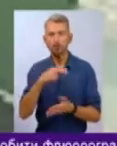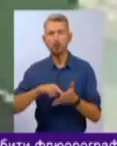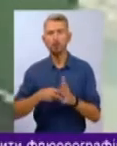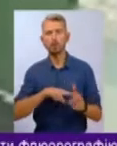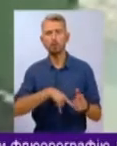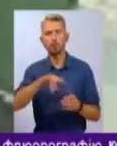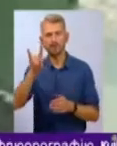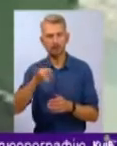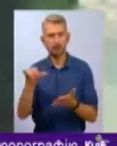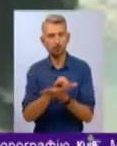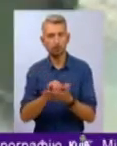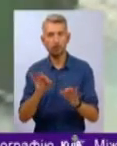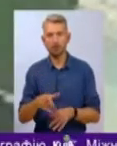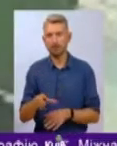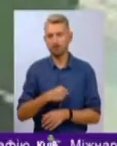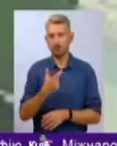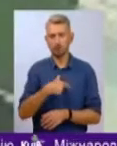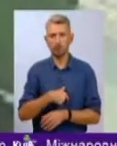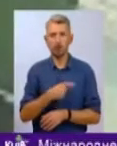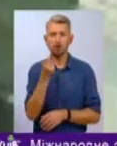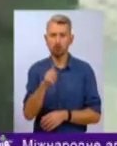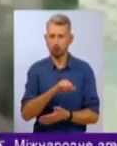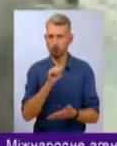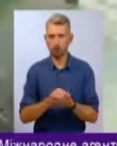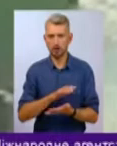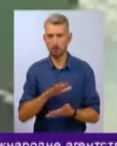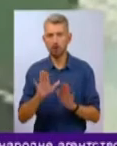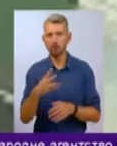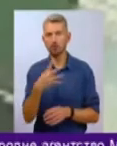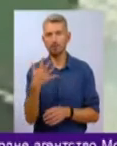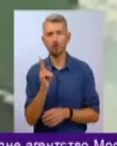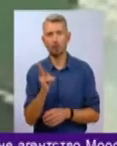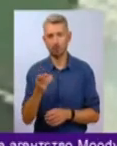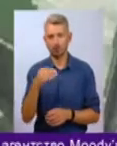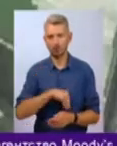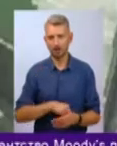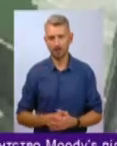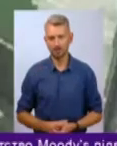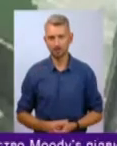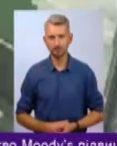Нью-Йорка. Щоправда, при собі чоловік не мав жодного документа, а лише 45 копійок у кишені.